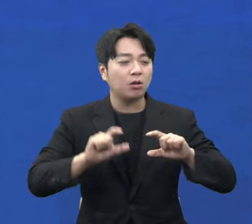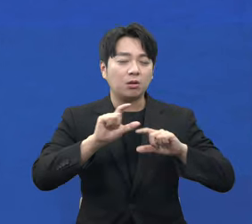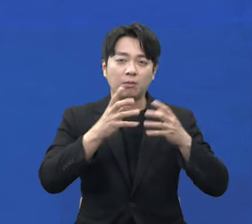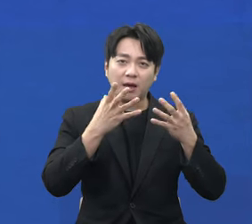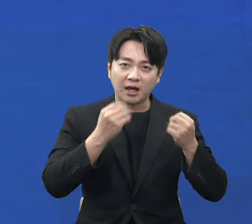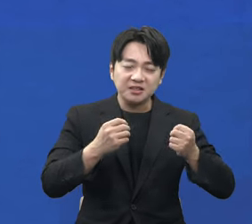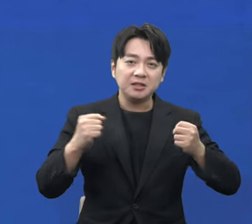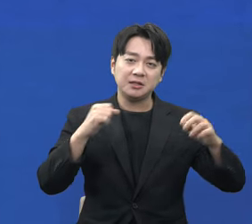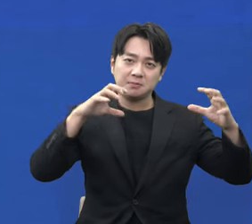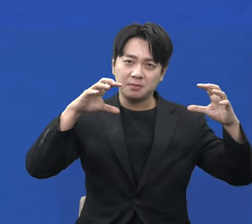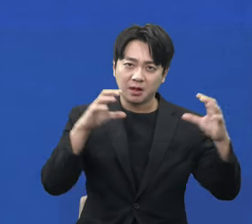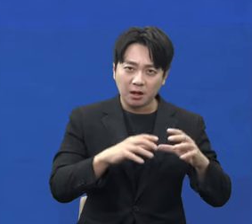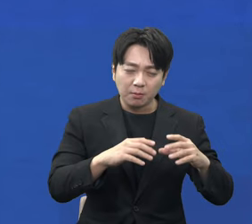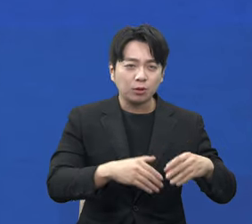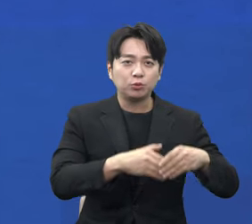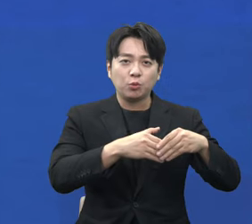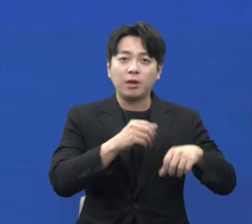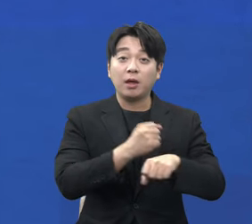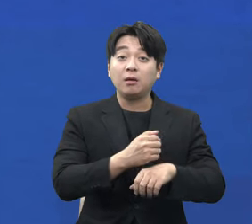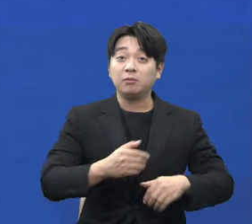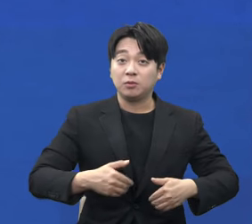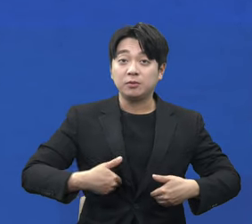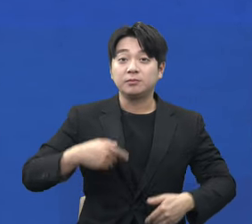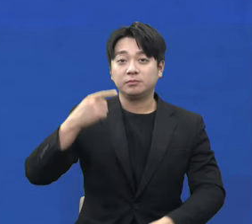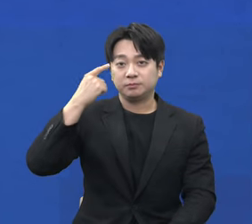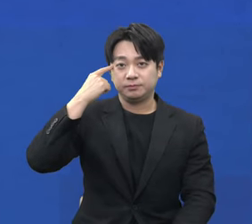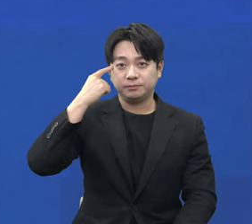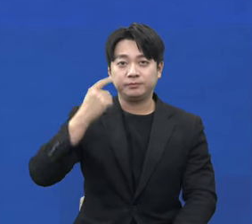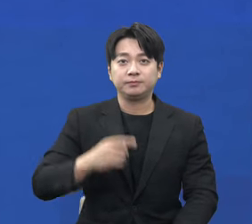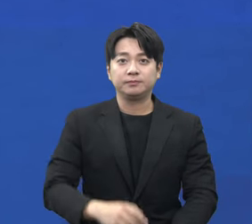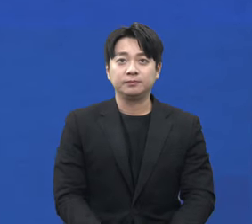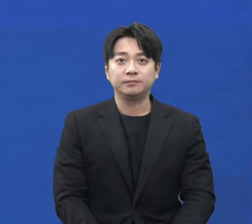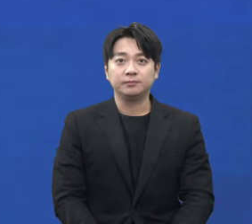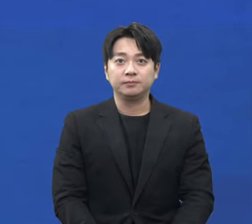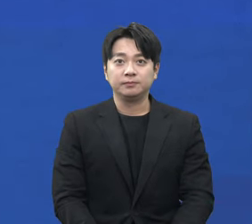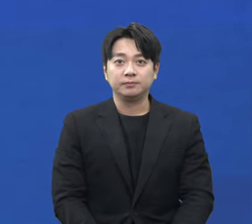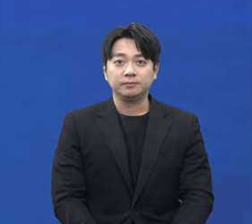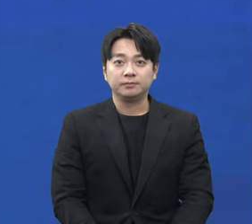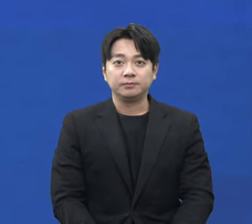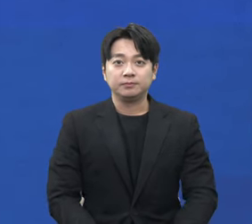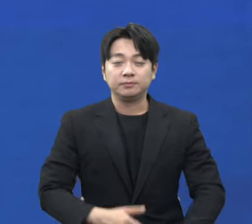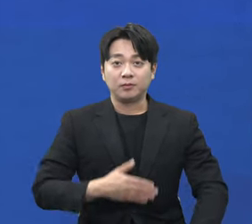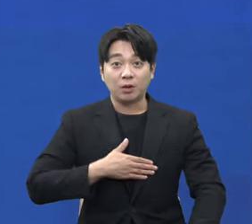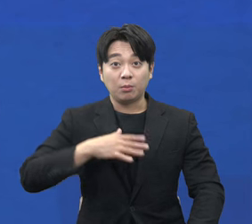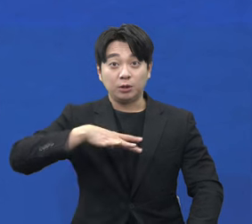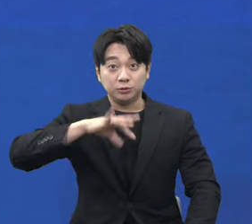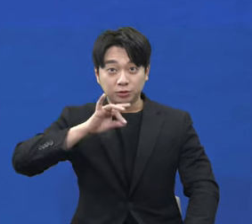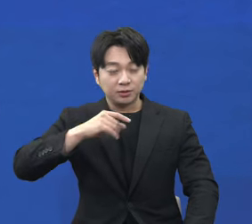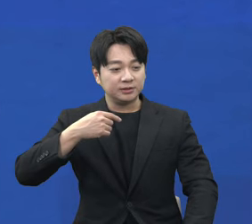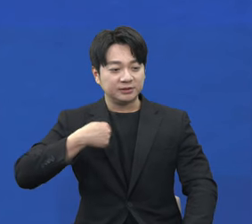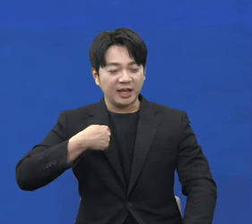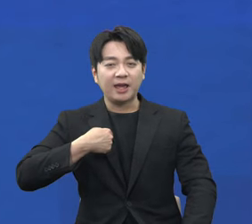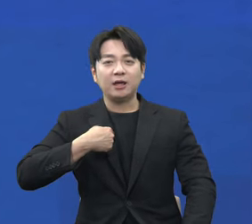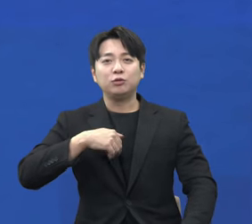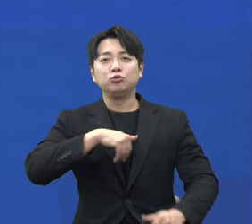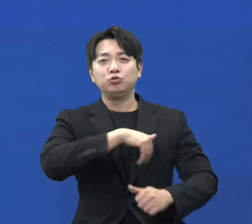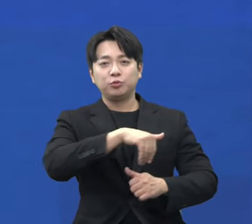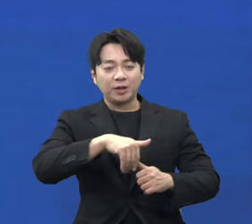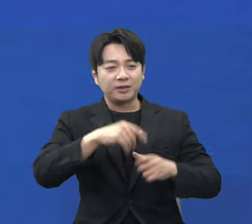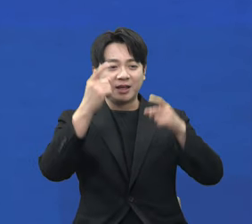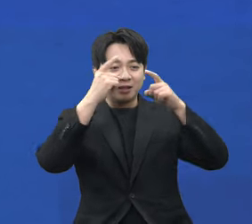수 있어야 하겠구나 말입니다. 그래서 저는 우선 제 주변의 대학생들과 손을 잡으려고